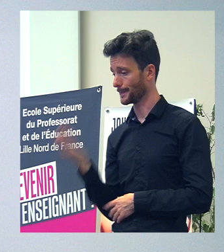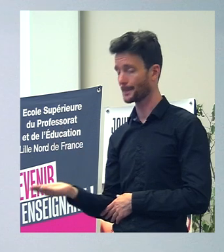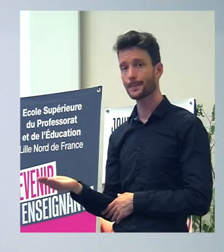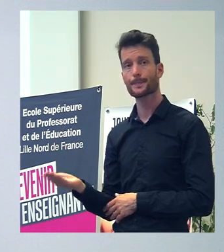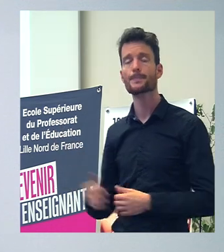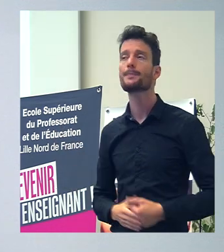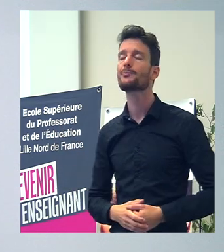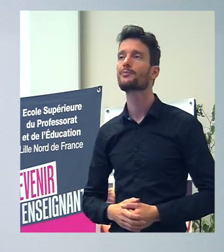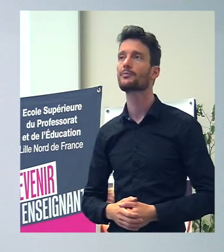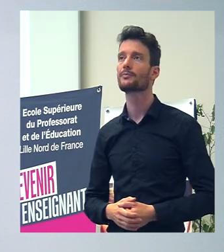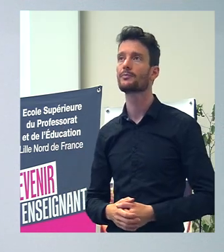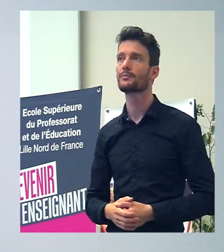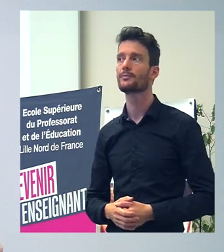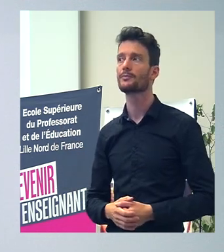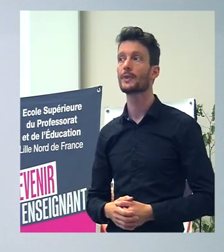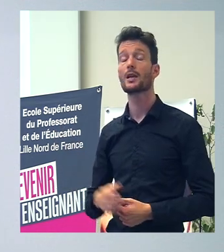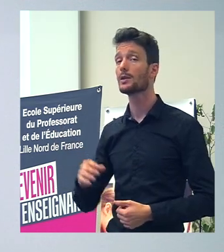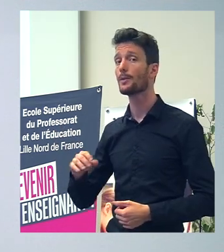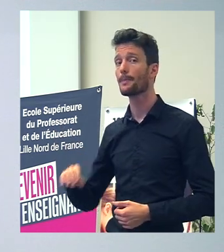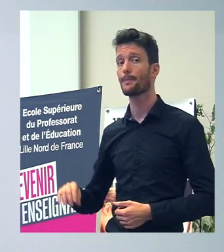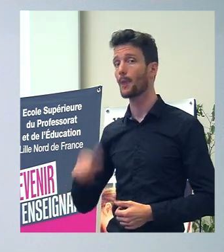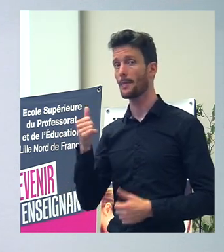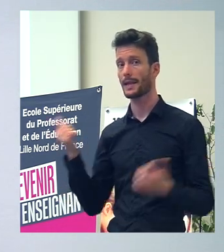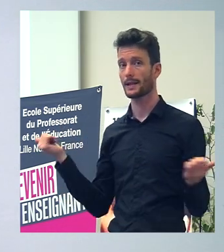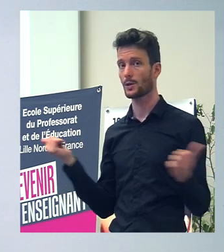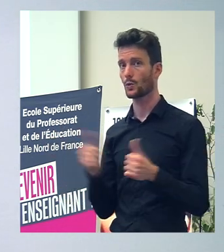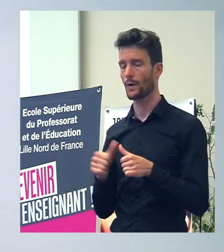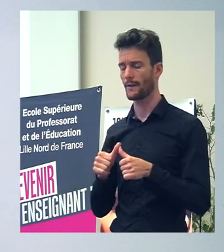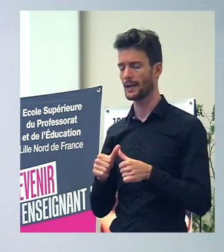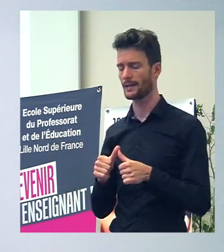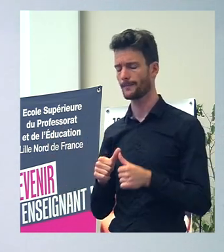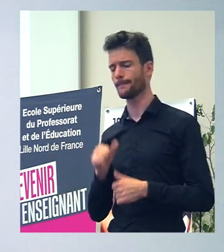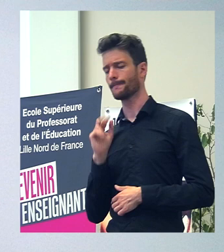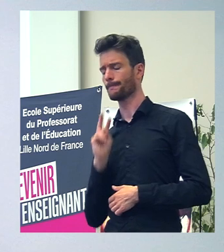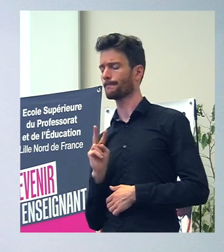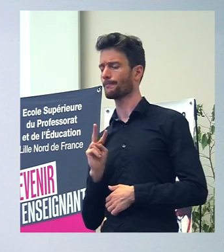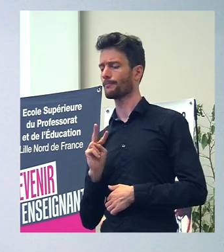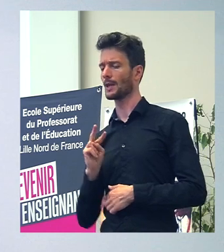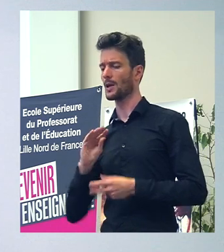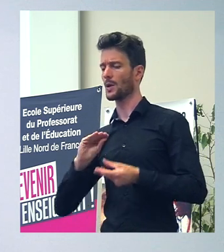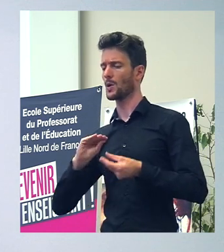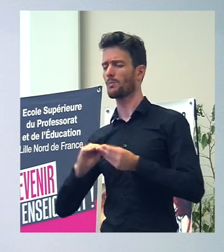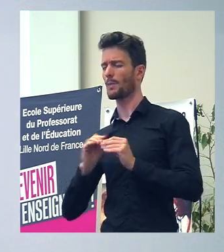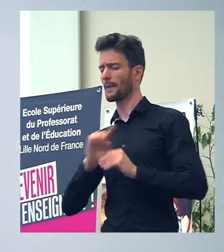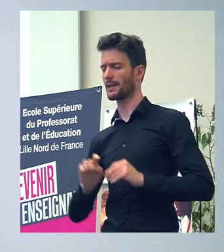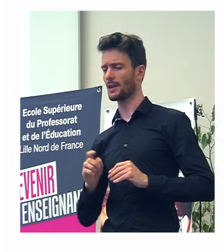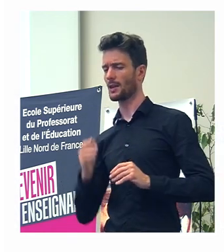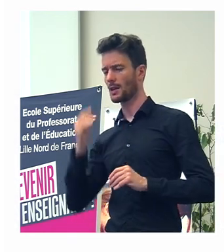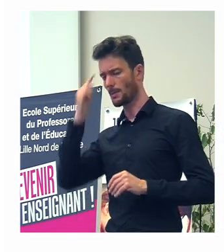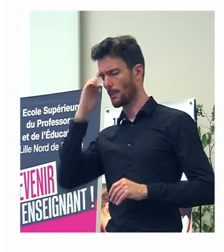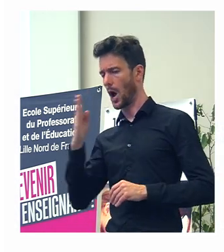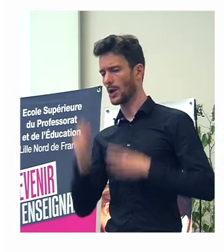s'agit d'abord de déterminer quelle est la problématique morale ou citoyenne